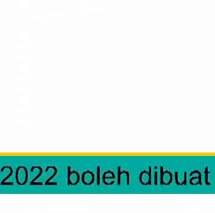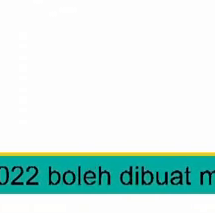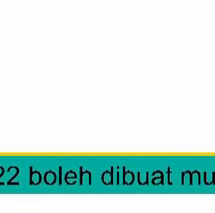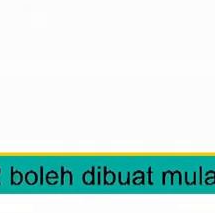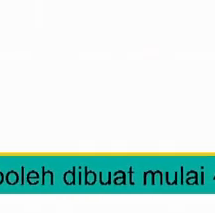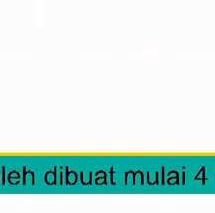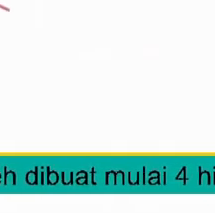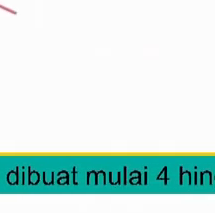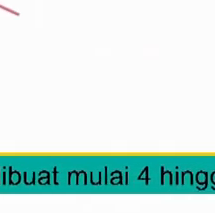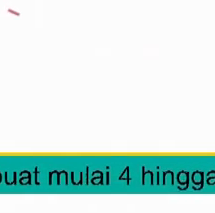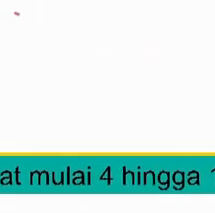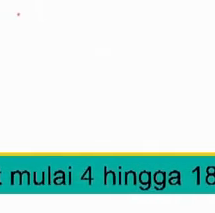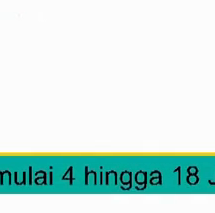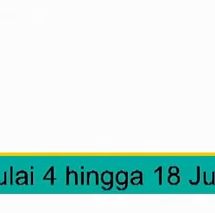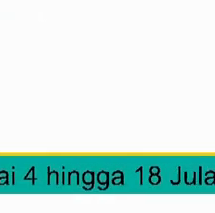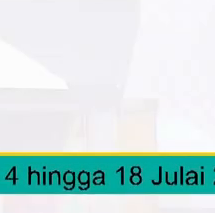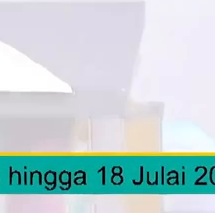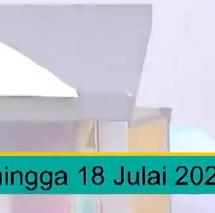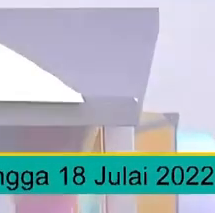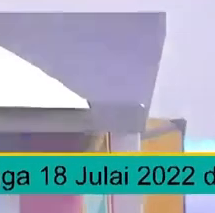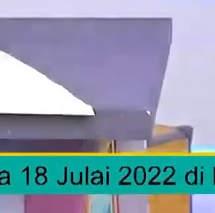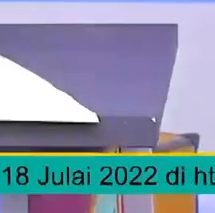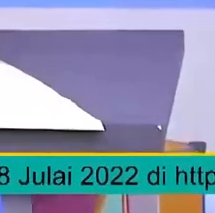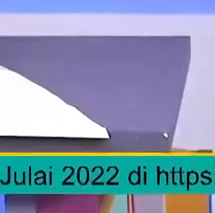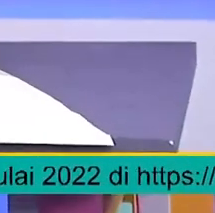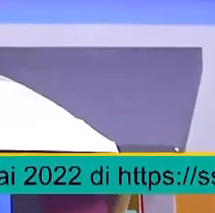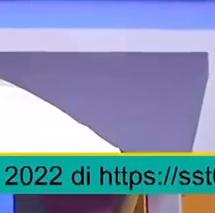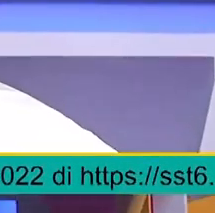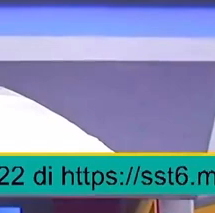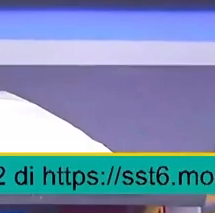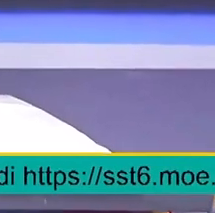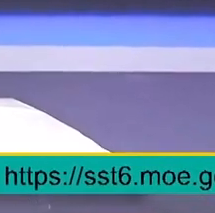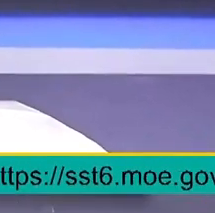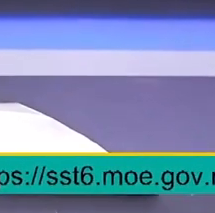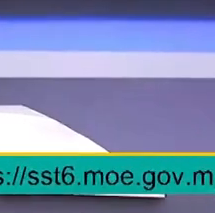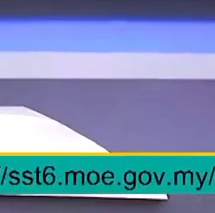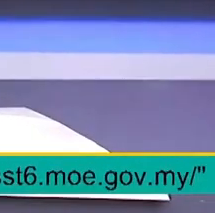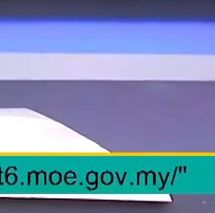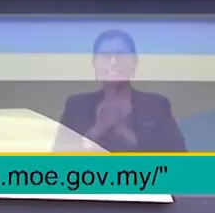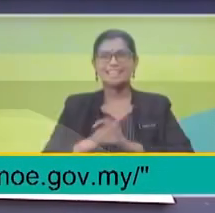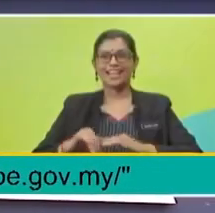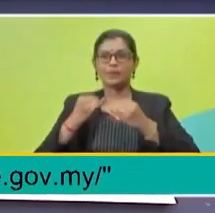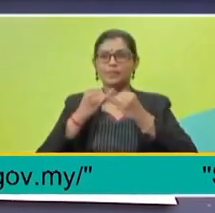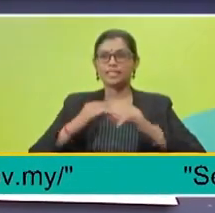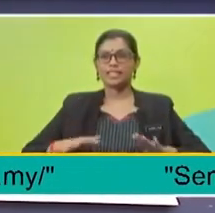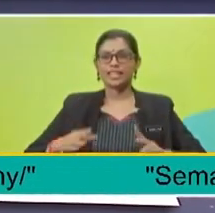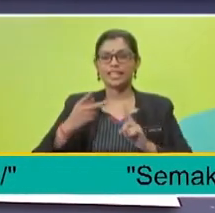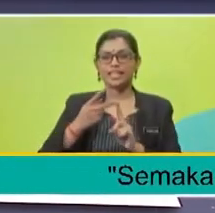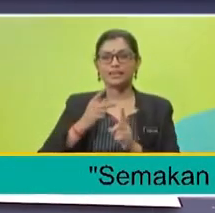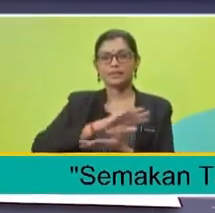Sidik TV GPM Hai Asalamualaikum salam sejahtera kepada semua yang sedang